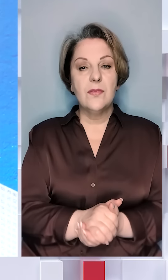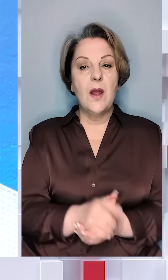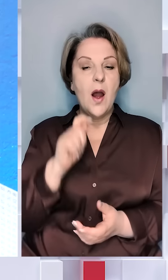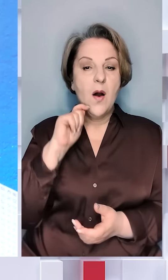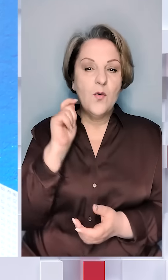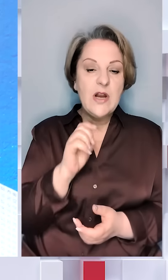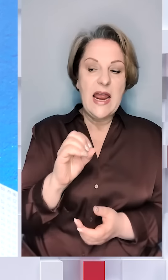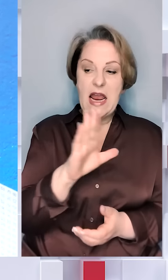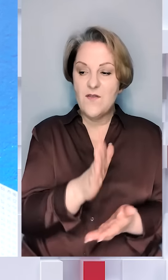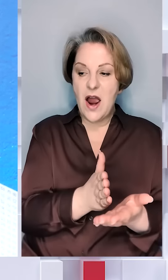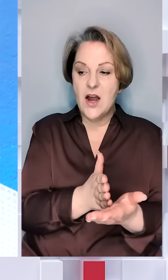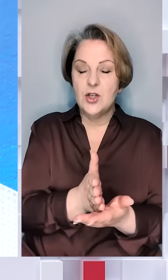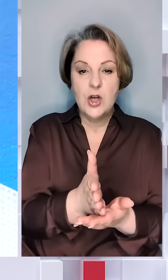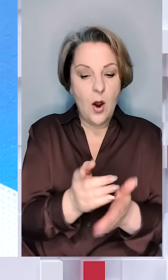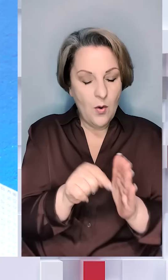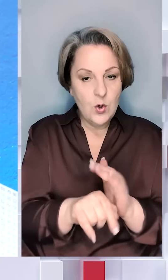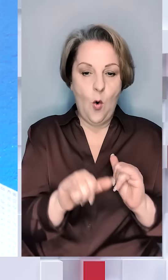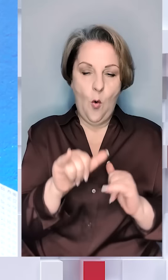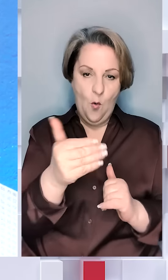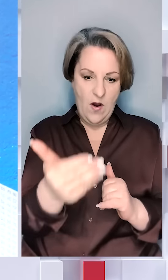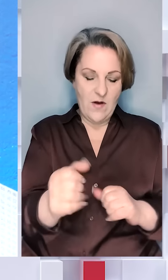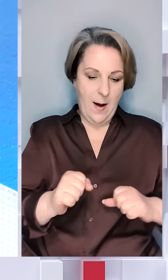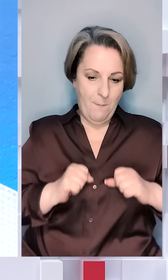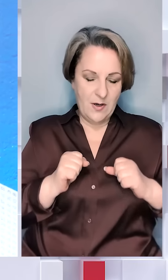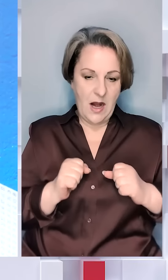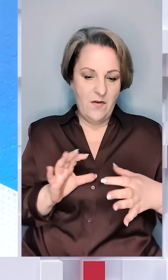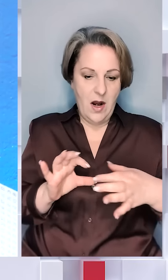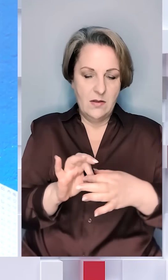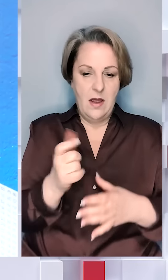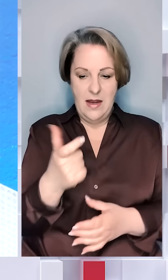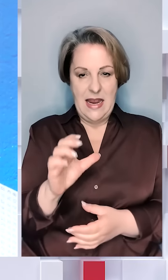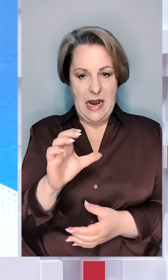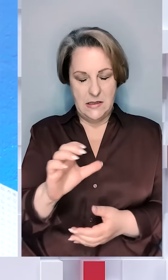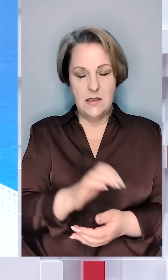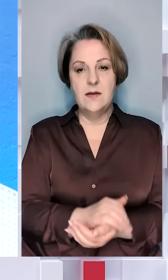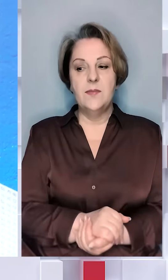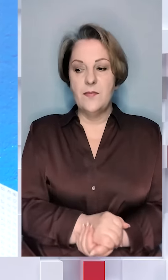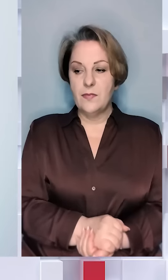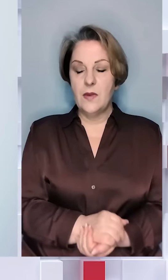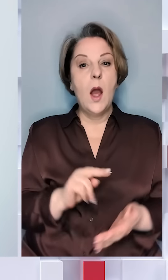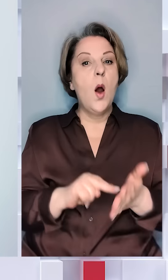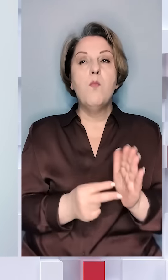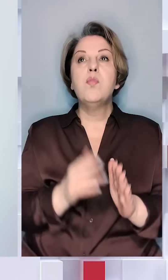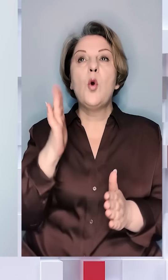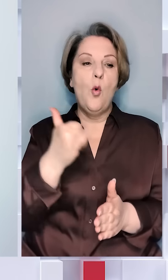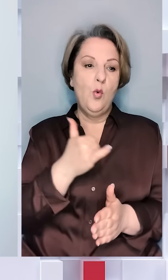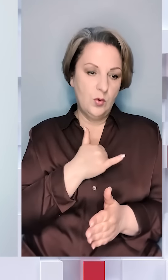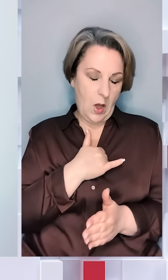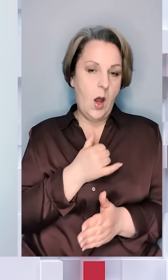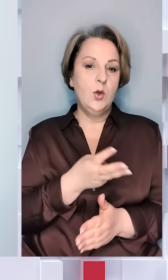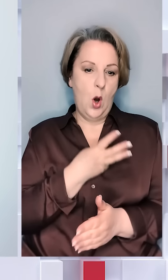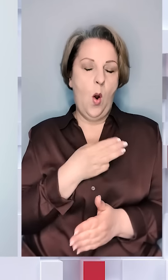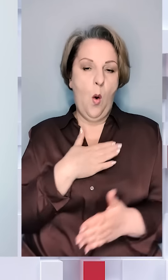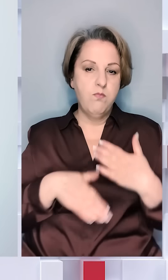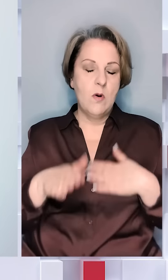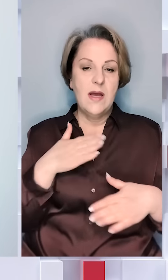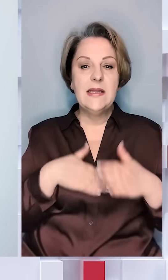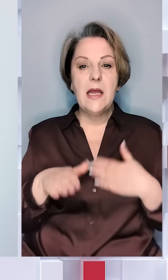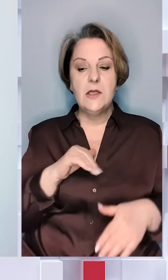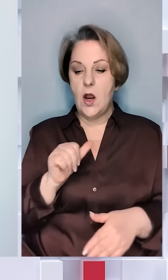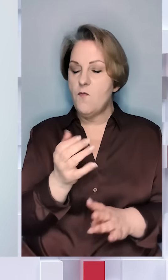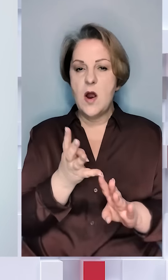«Український європейський шлях». Тобто у вашому прагненні до ЄС. Прогнози в нас достатньо оптимістичні.